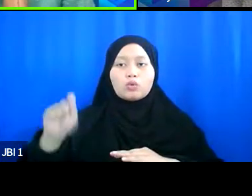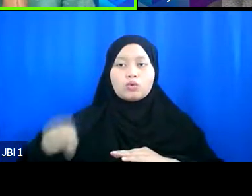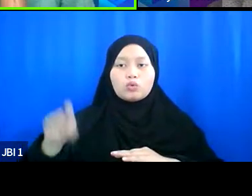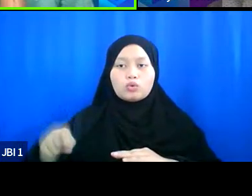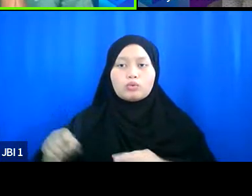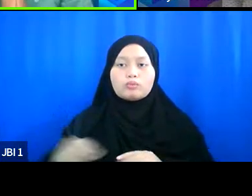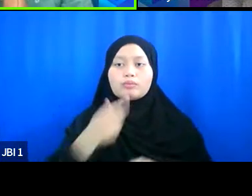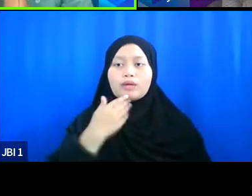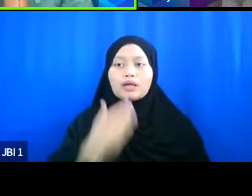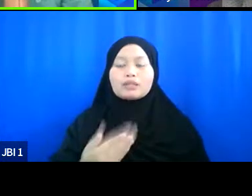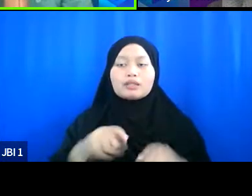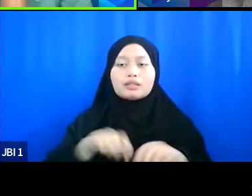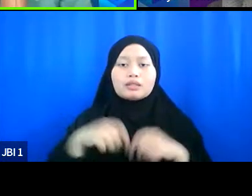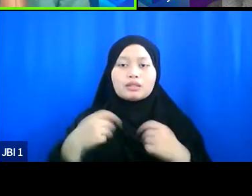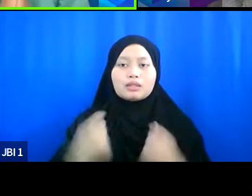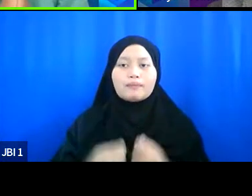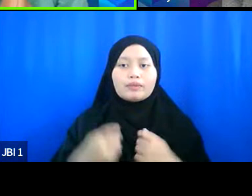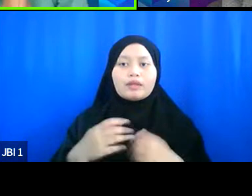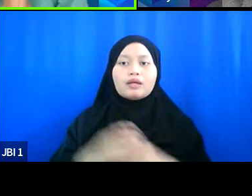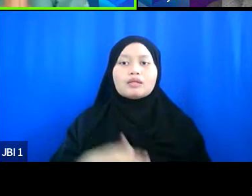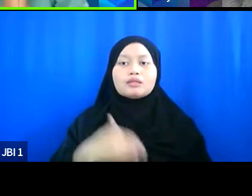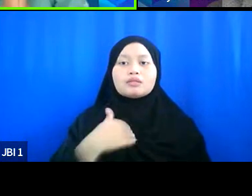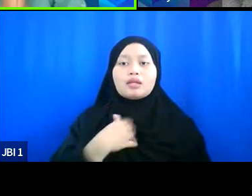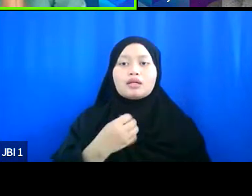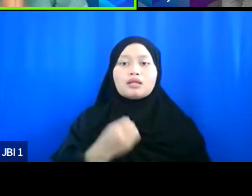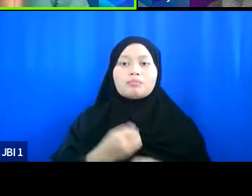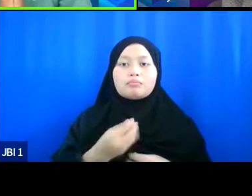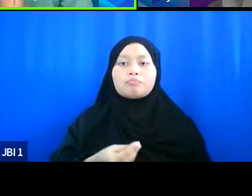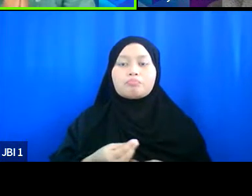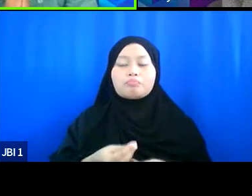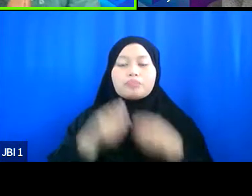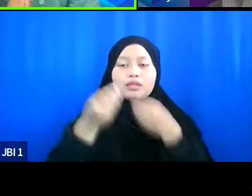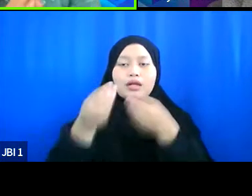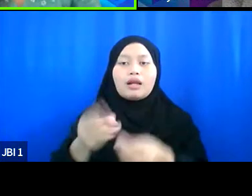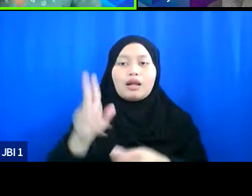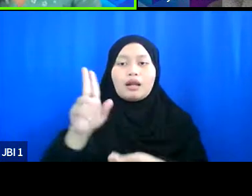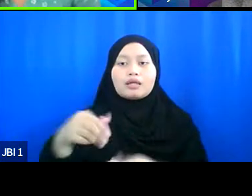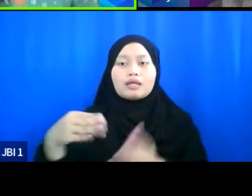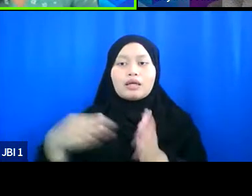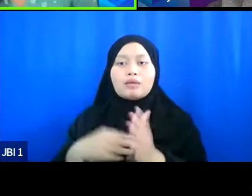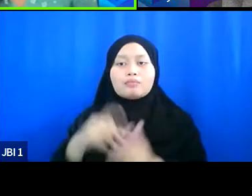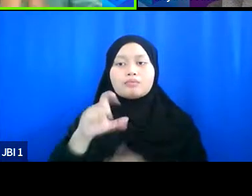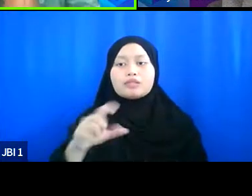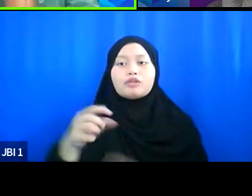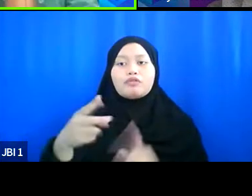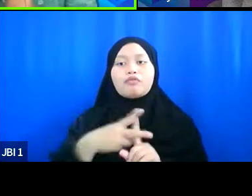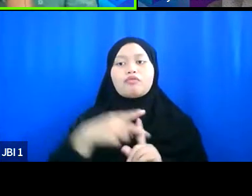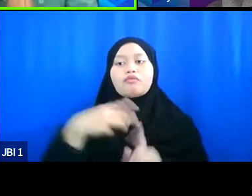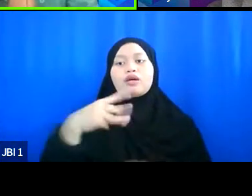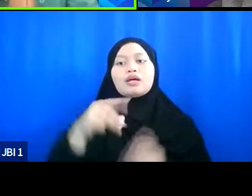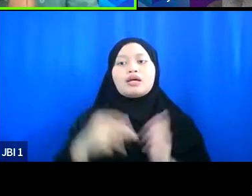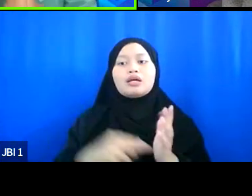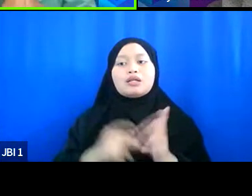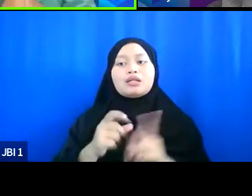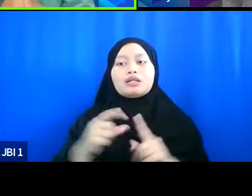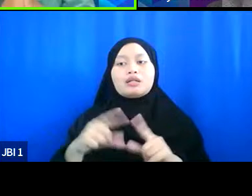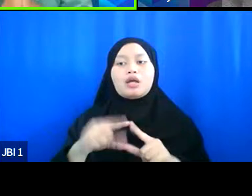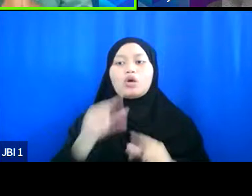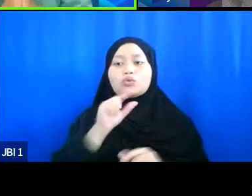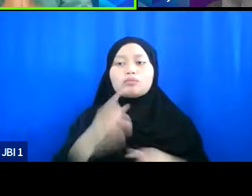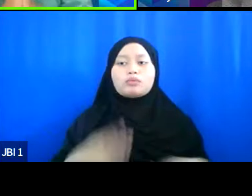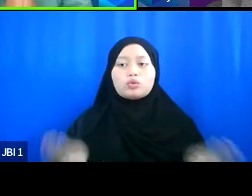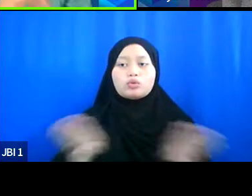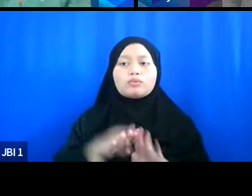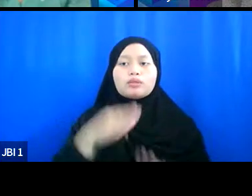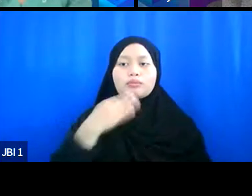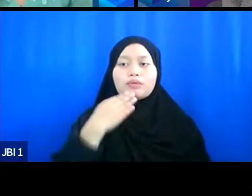webinar ini Terima kasih banyak saya menyerahkan kembali ke MVP Linda untuk menutup terima kasih assalamualaikum